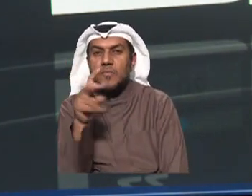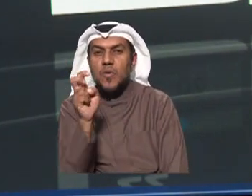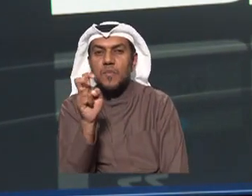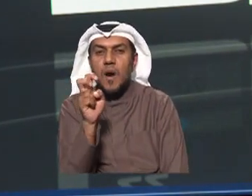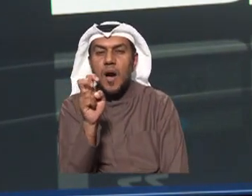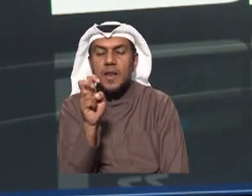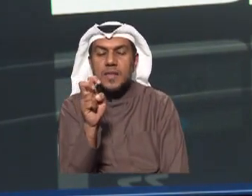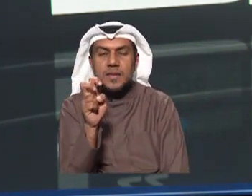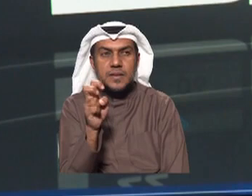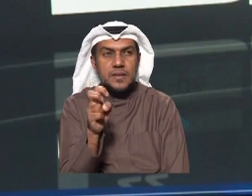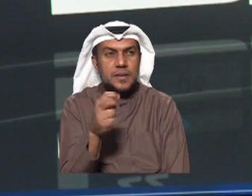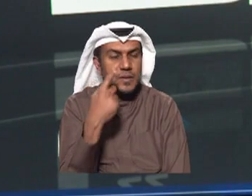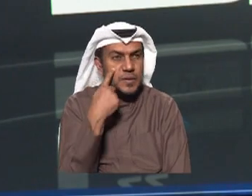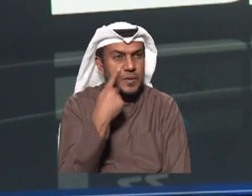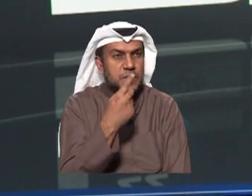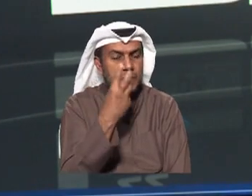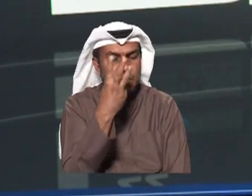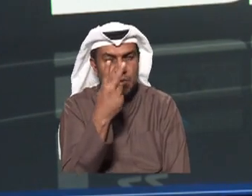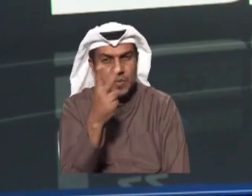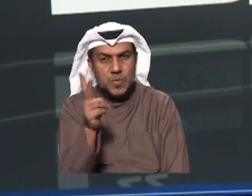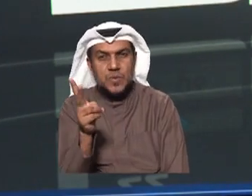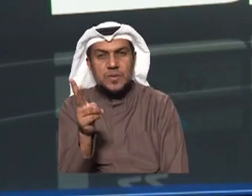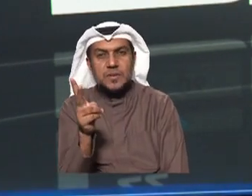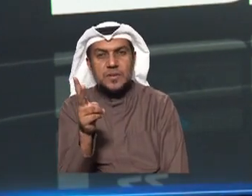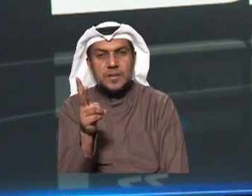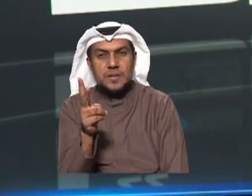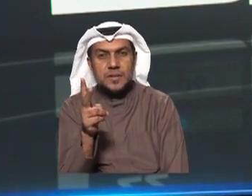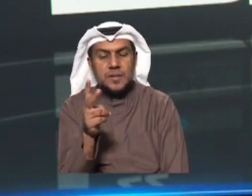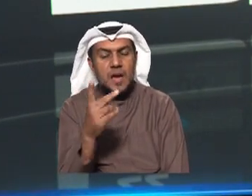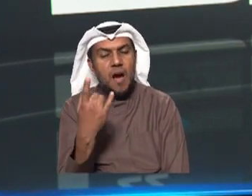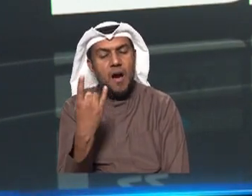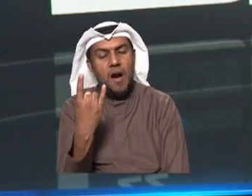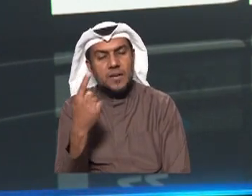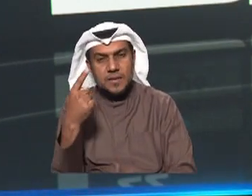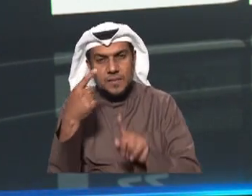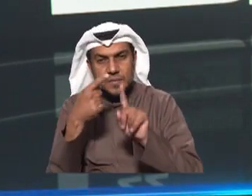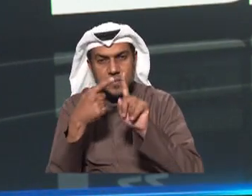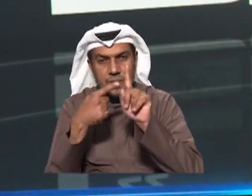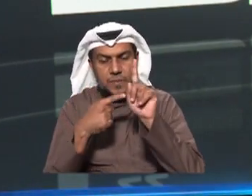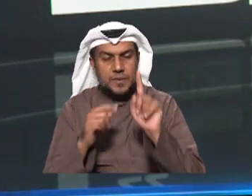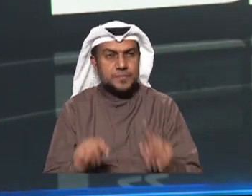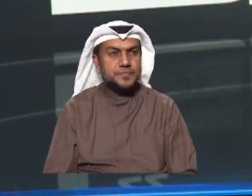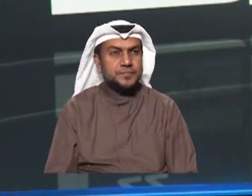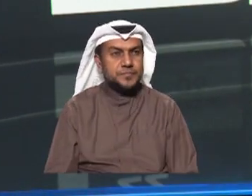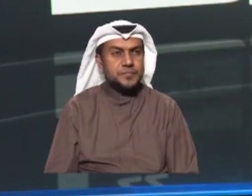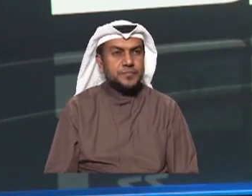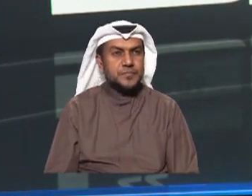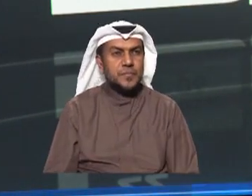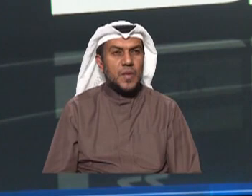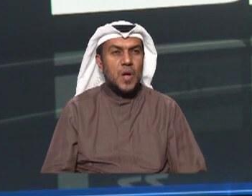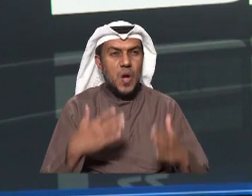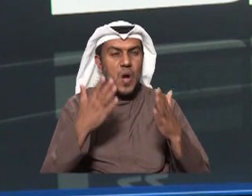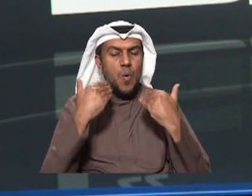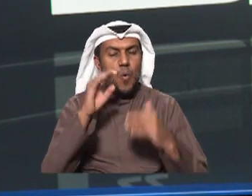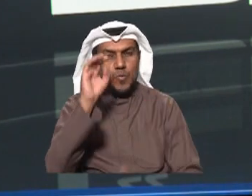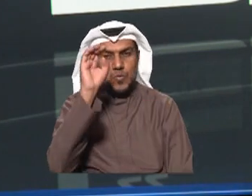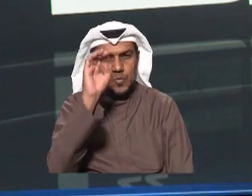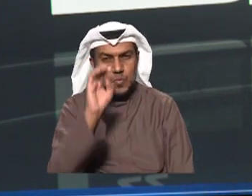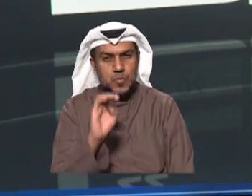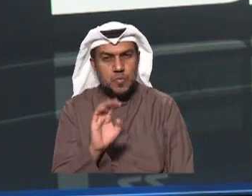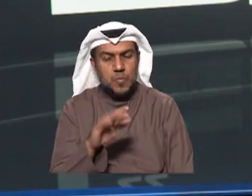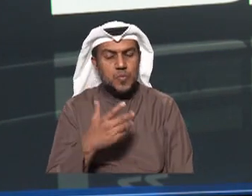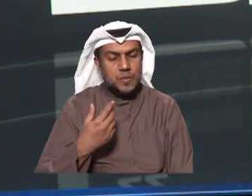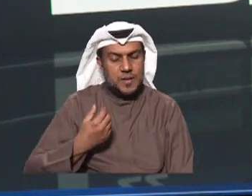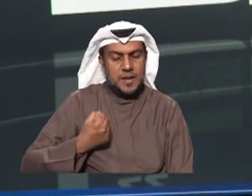يوم الثلاثاء 23 درجة مئوية، أما الصغرى المتوقعة 10 درجات مئوية. الهواء الكوس مستمر معنا في يوم